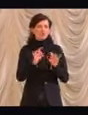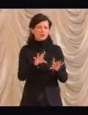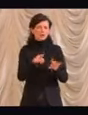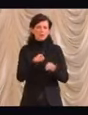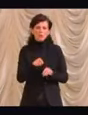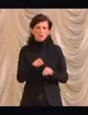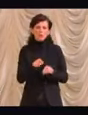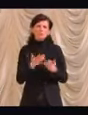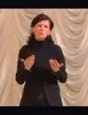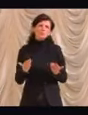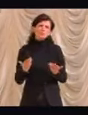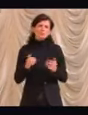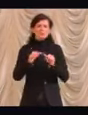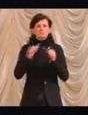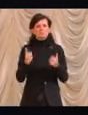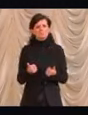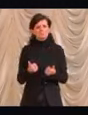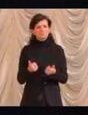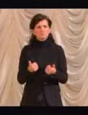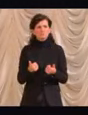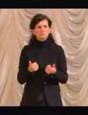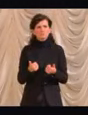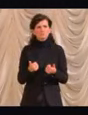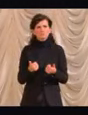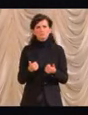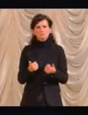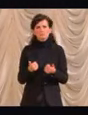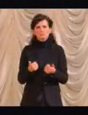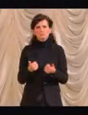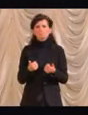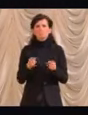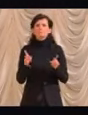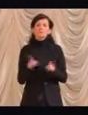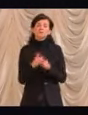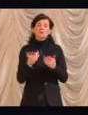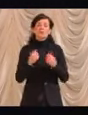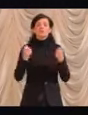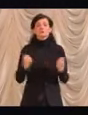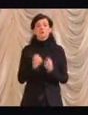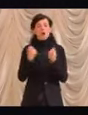non attiva, e che sono